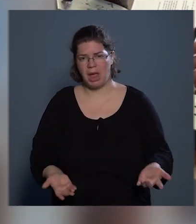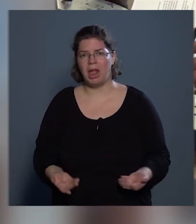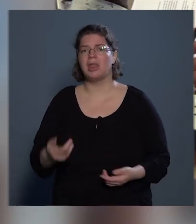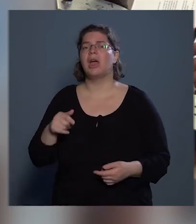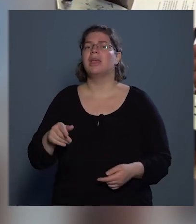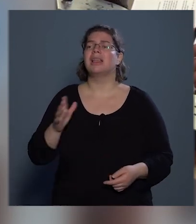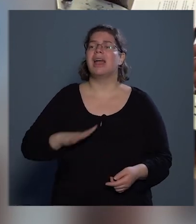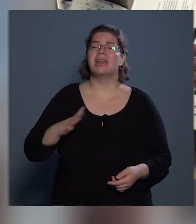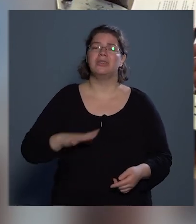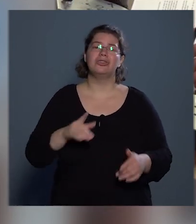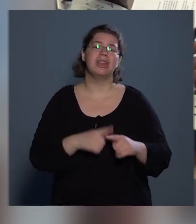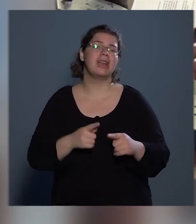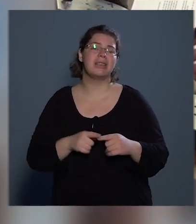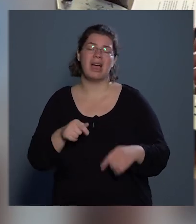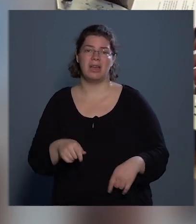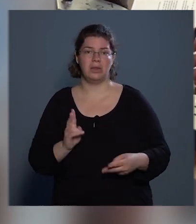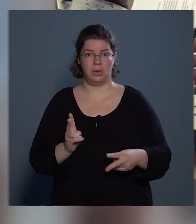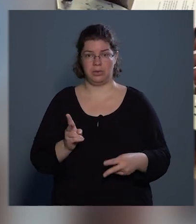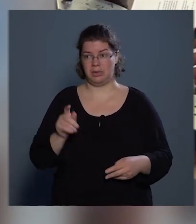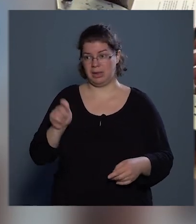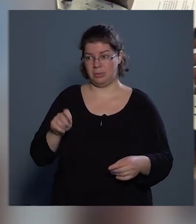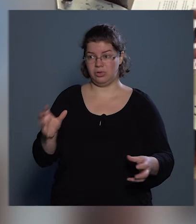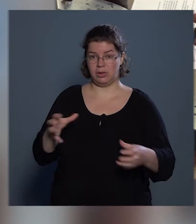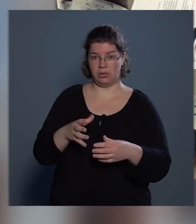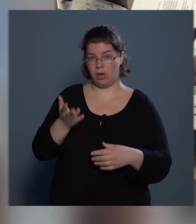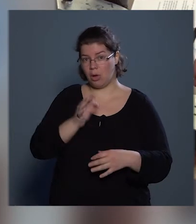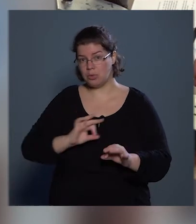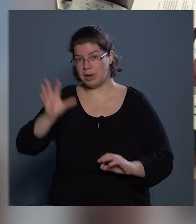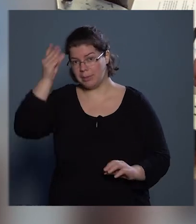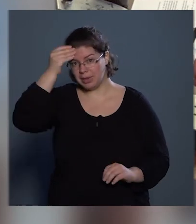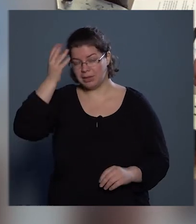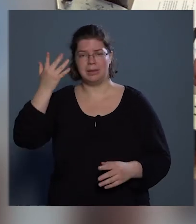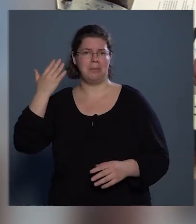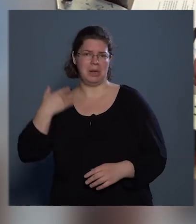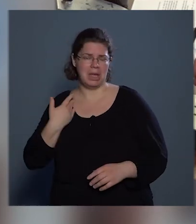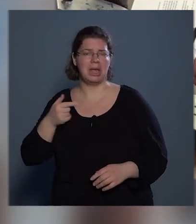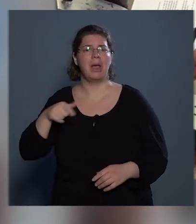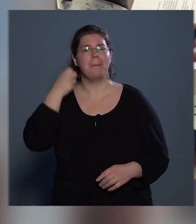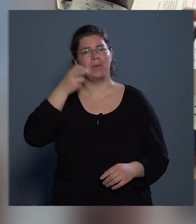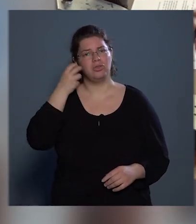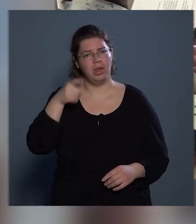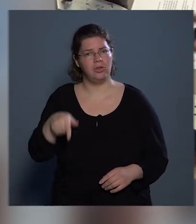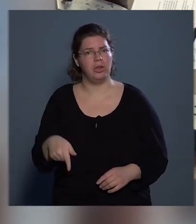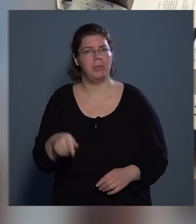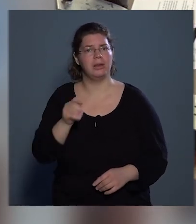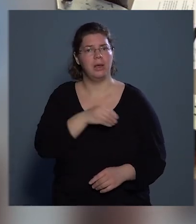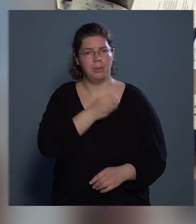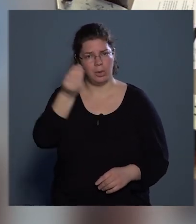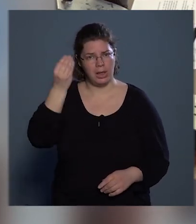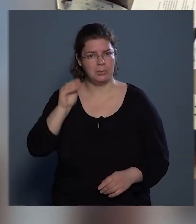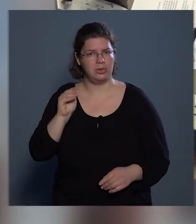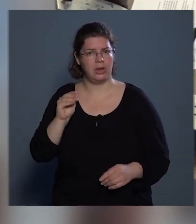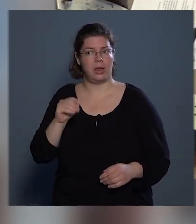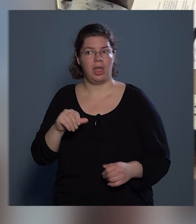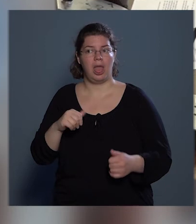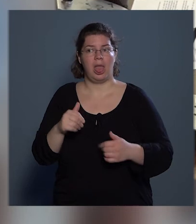erkölcsi része az pedig az, hogy ugye itt a képviselőtestület azért, ha jól emlékszem, is olyan rég Pest Erzsébet polgármestere előtt